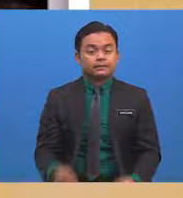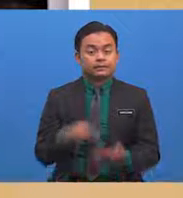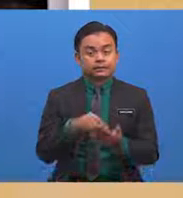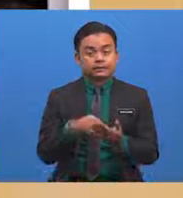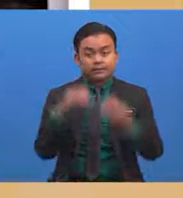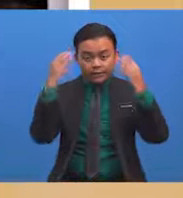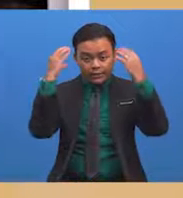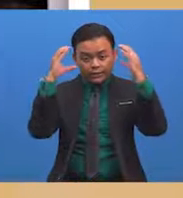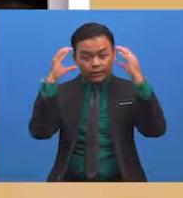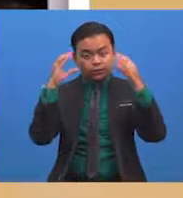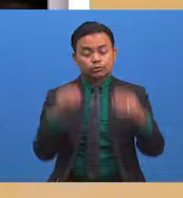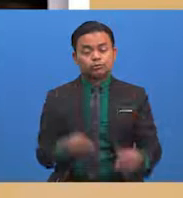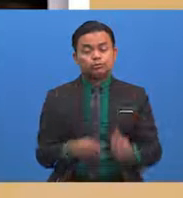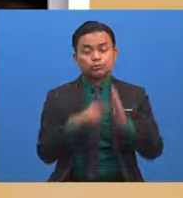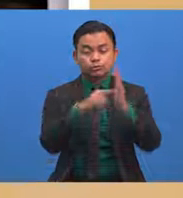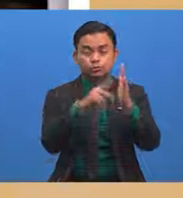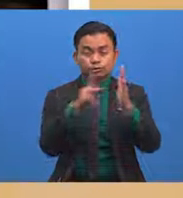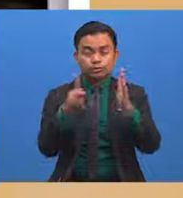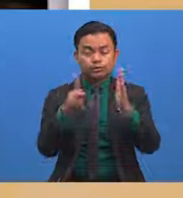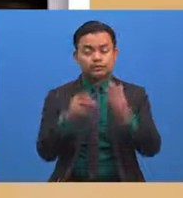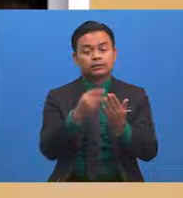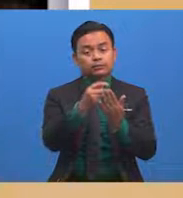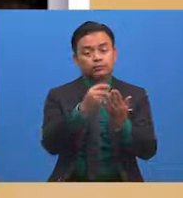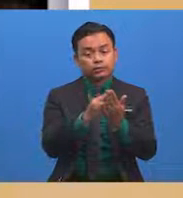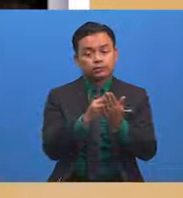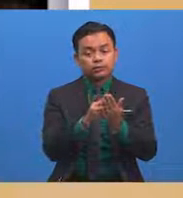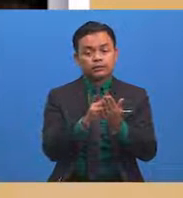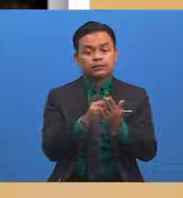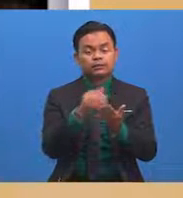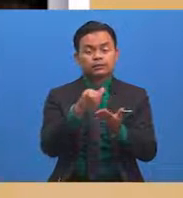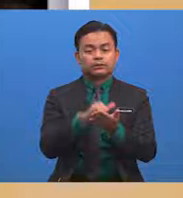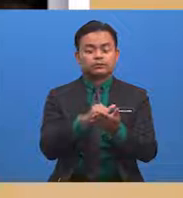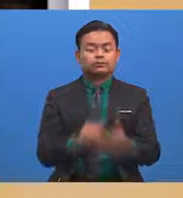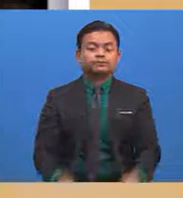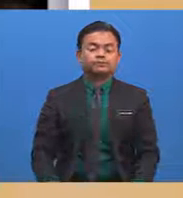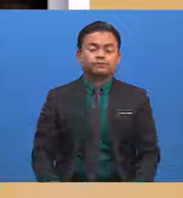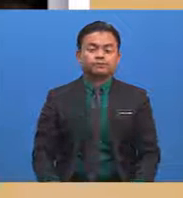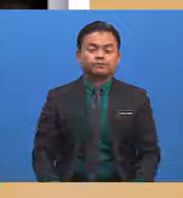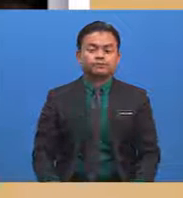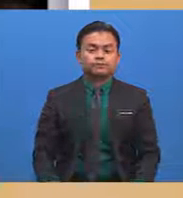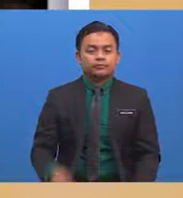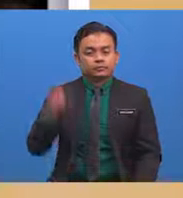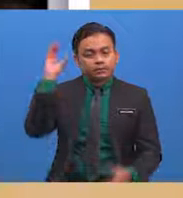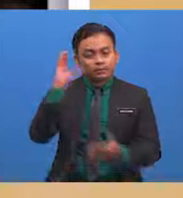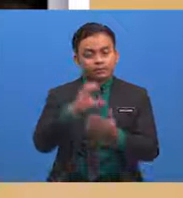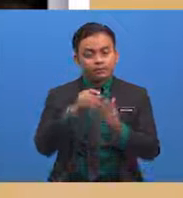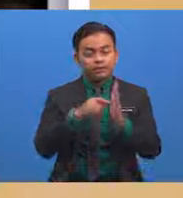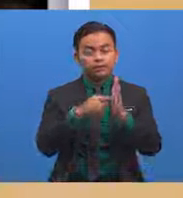cikgu paparkan muka surat tersebut. Gambar di sini